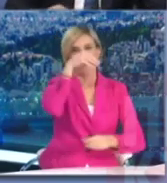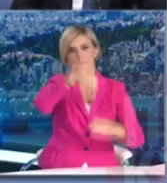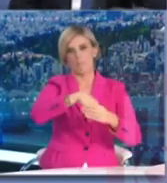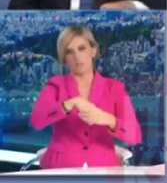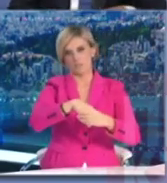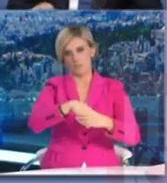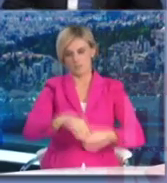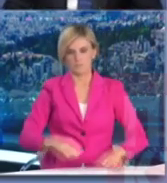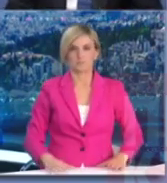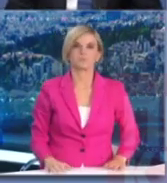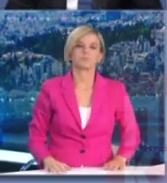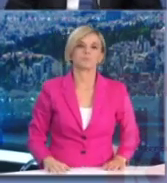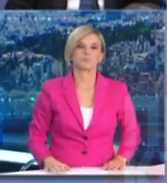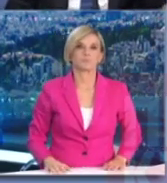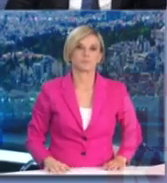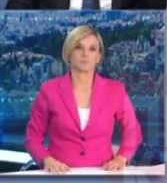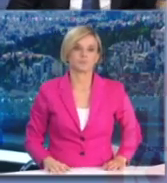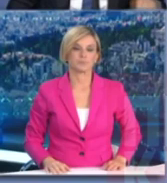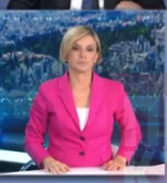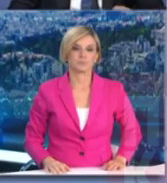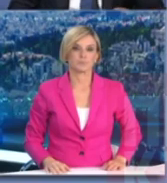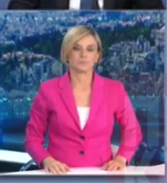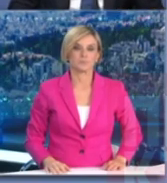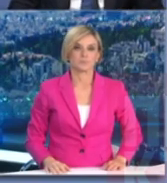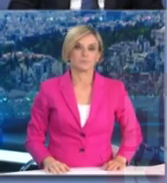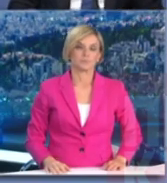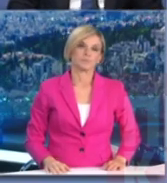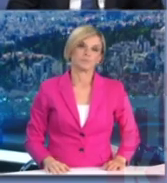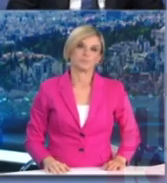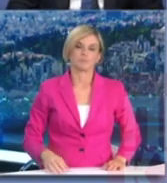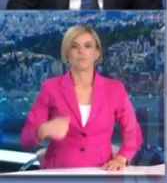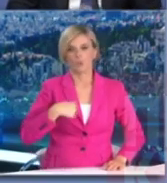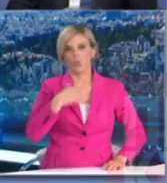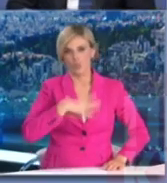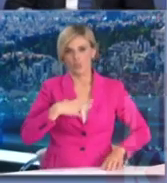τους ωφελούμενους. Θα ήθελα να πω εδώ ότι